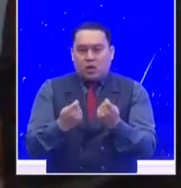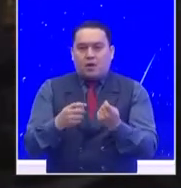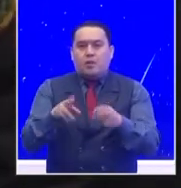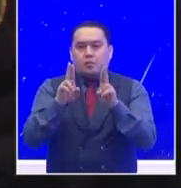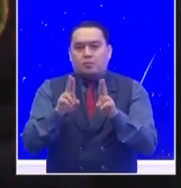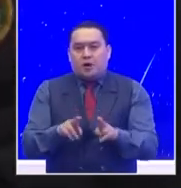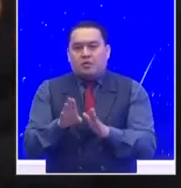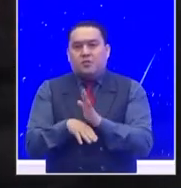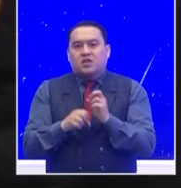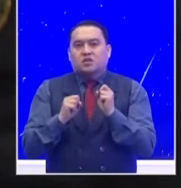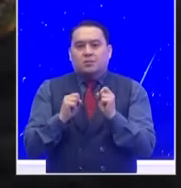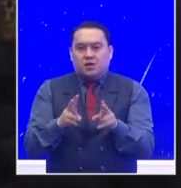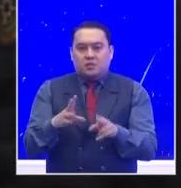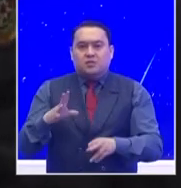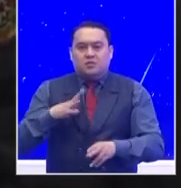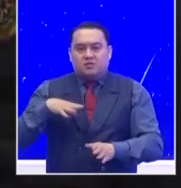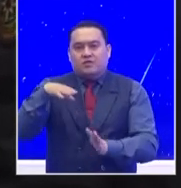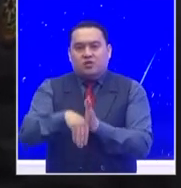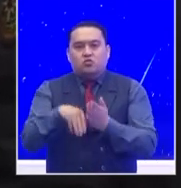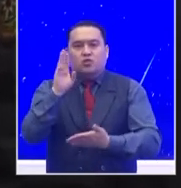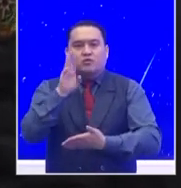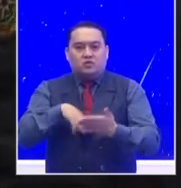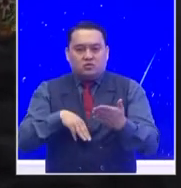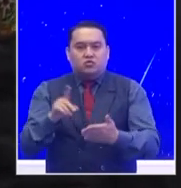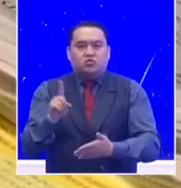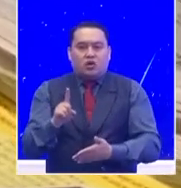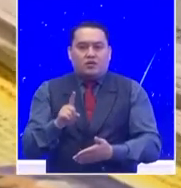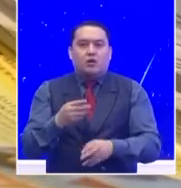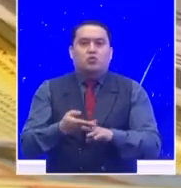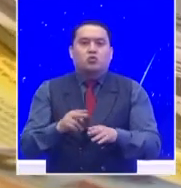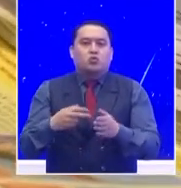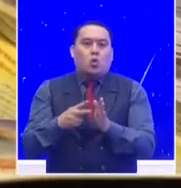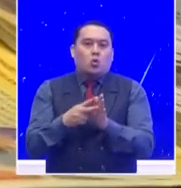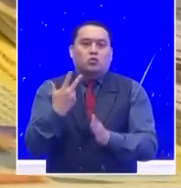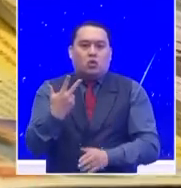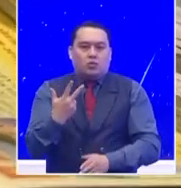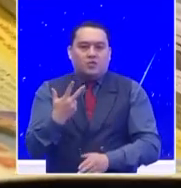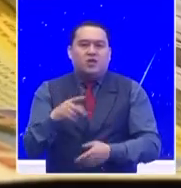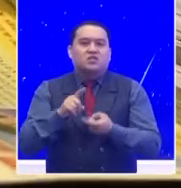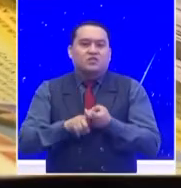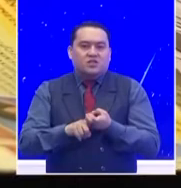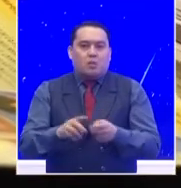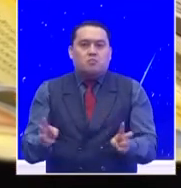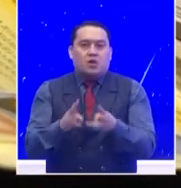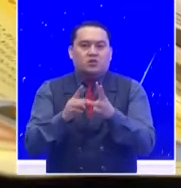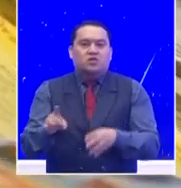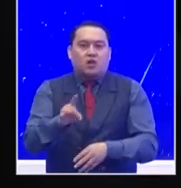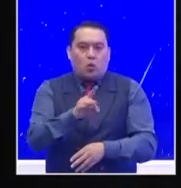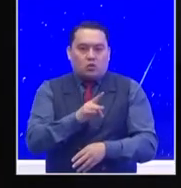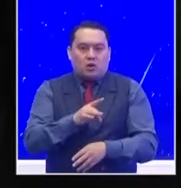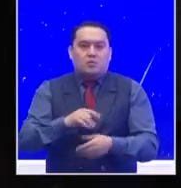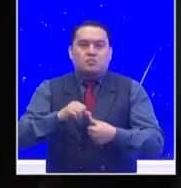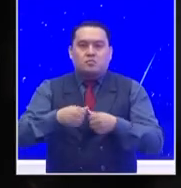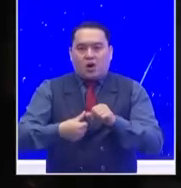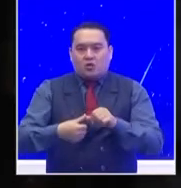правонарушениях, несоблюдение правил пожарной безопасности влечет за собой штраф до 3 МРП. В связи с этим пожарные региона на